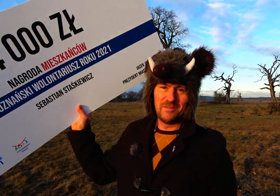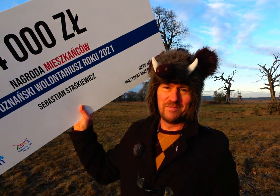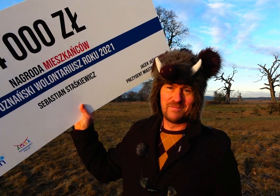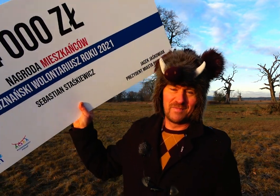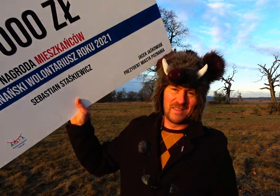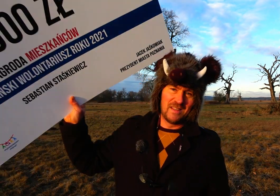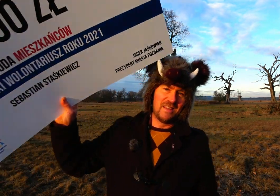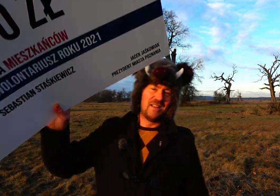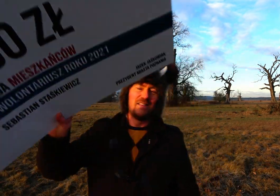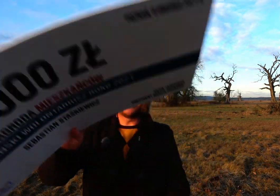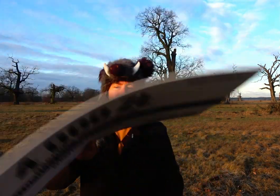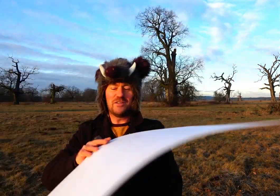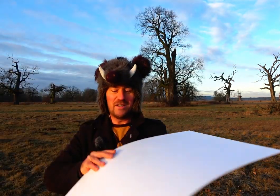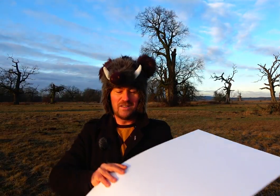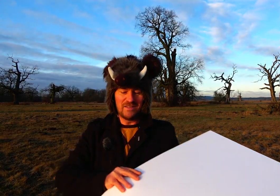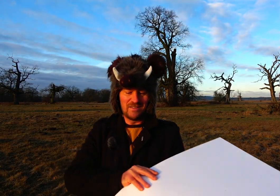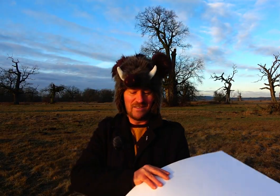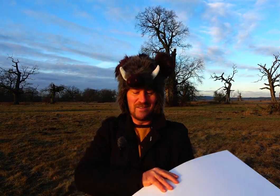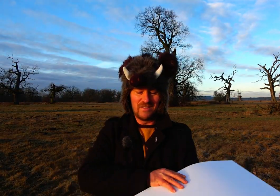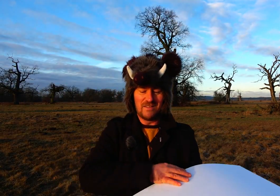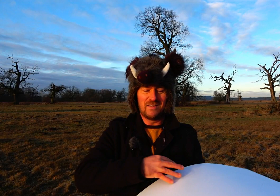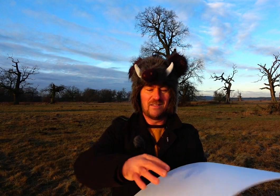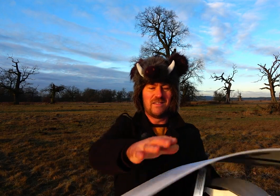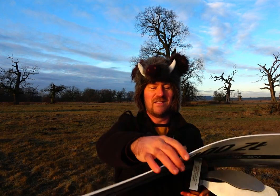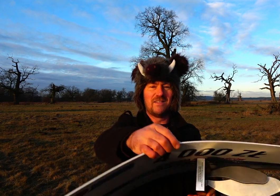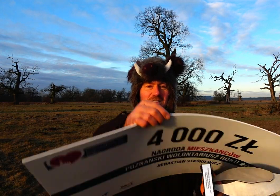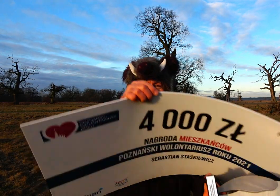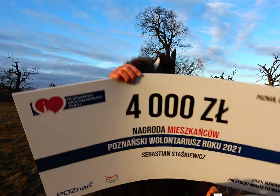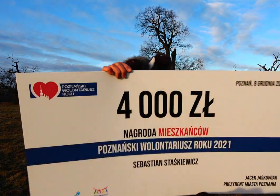nagroda. Nagroda